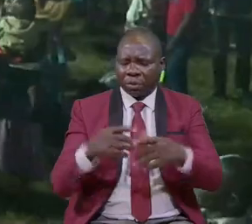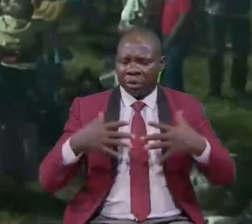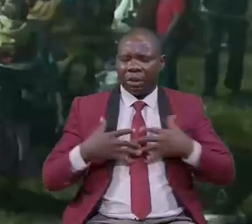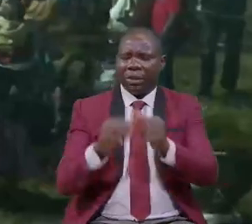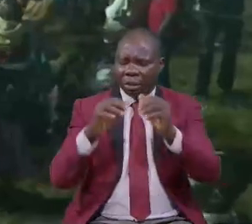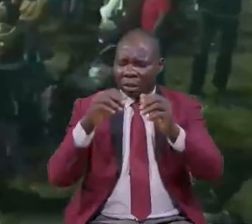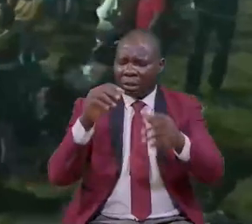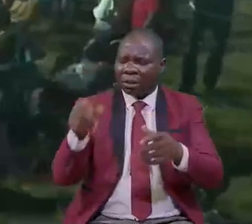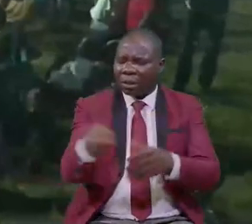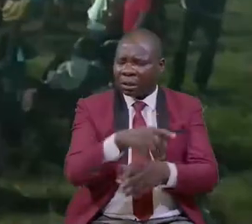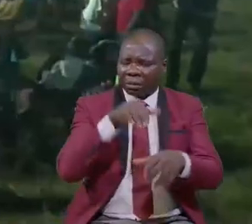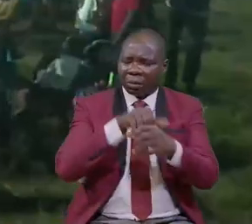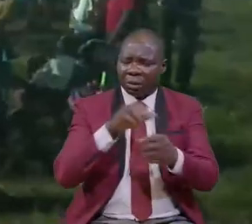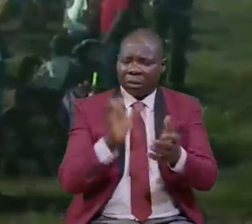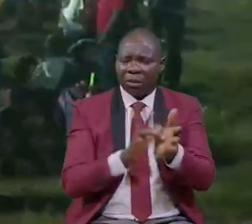de Jésus.